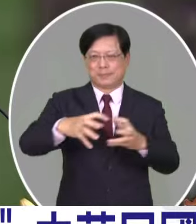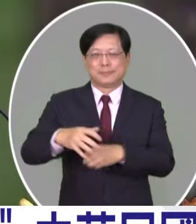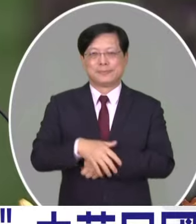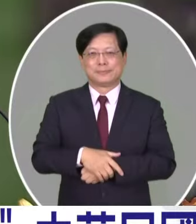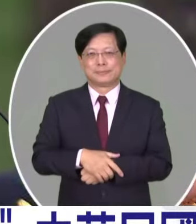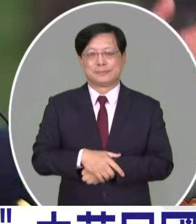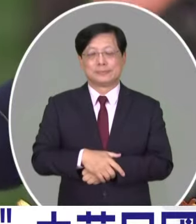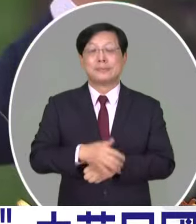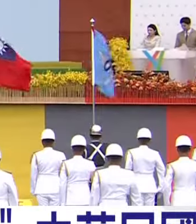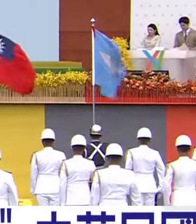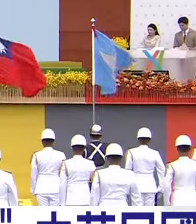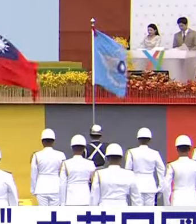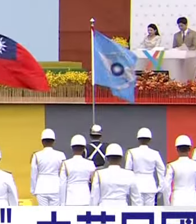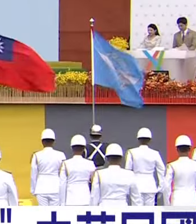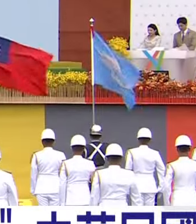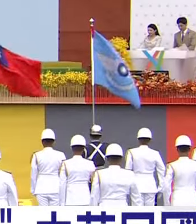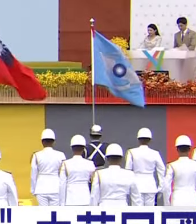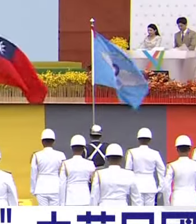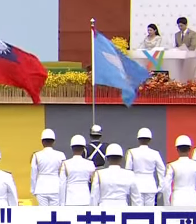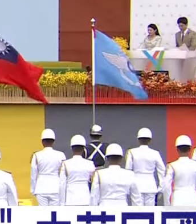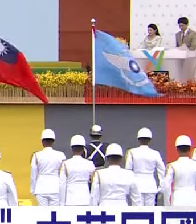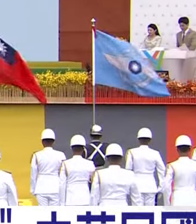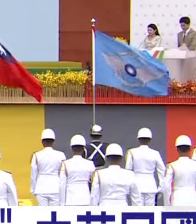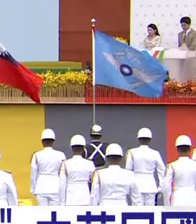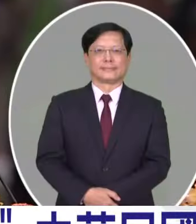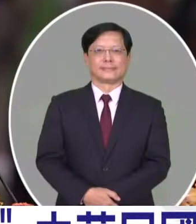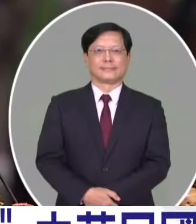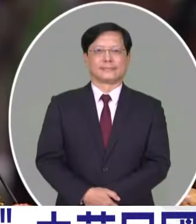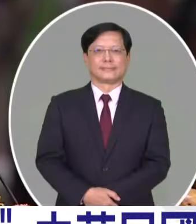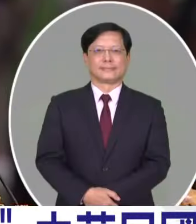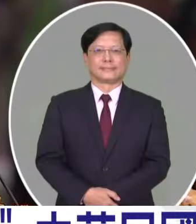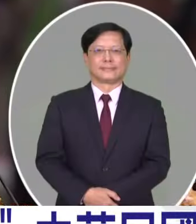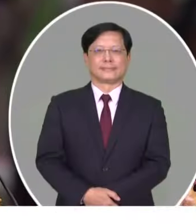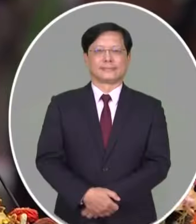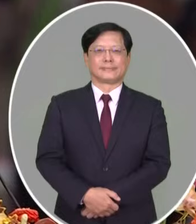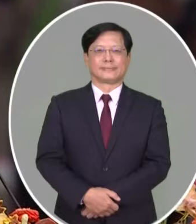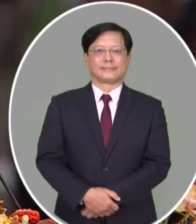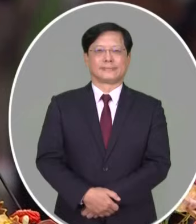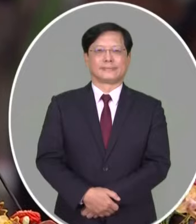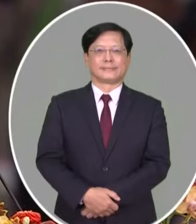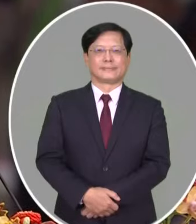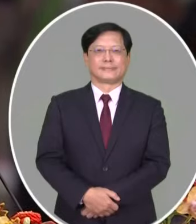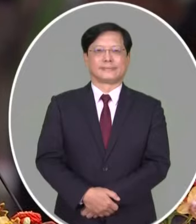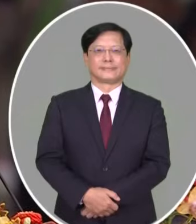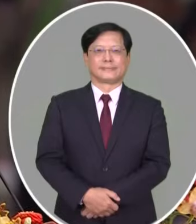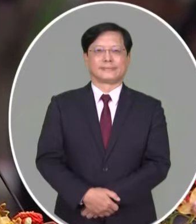主权重要性，同时也为新时代揭开序幕。三立新闻郭顺，新闻 S 小组台北报道。